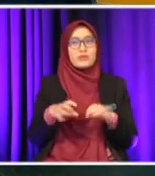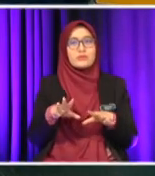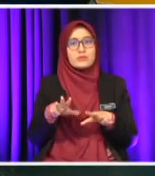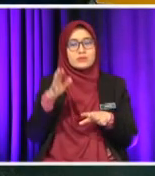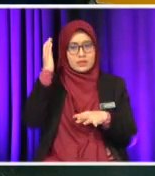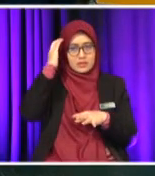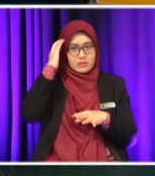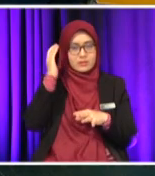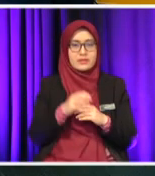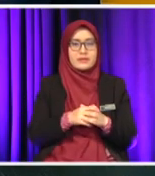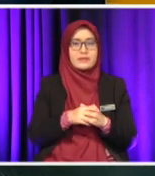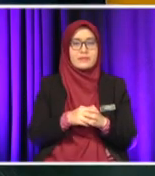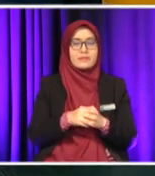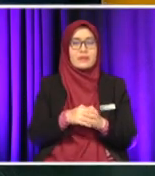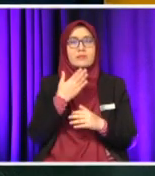bye